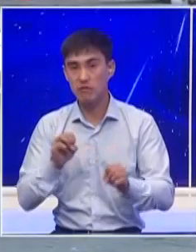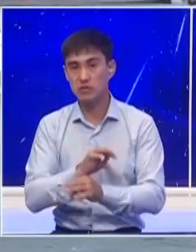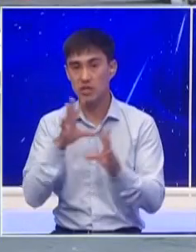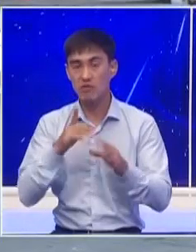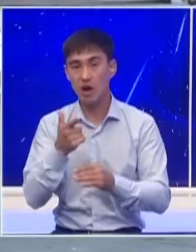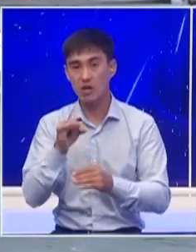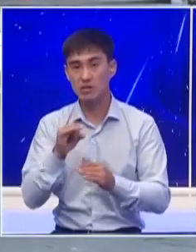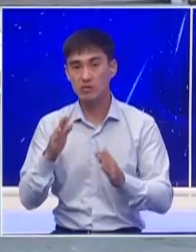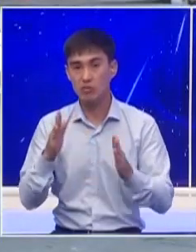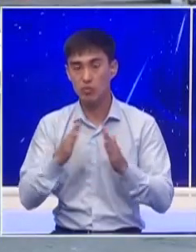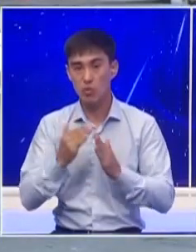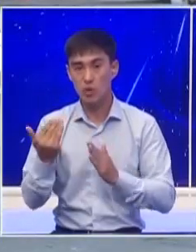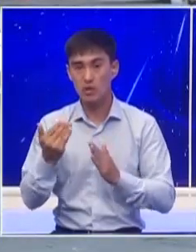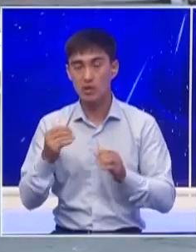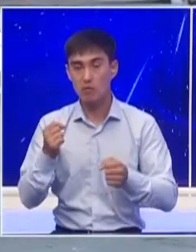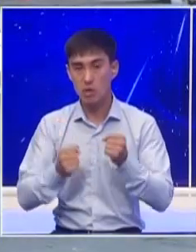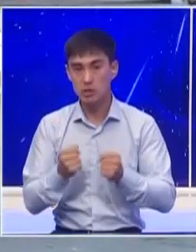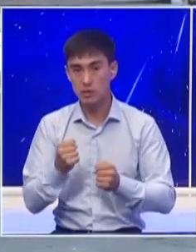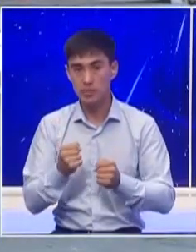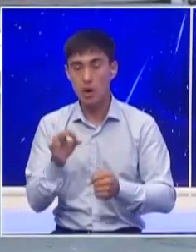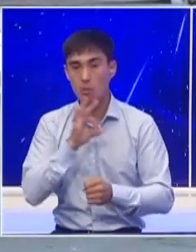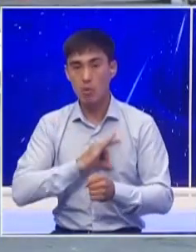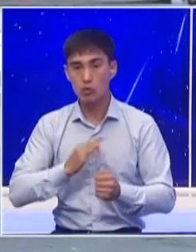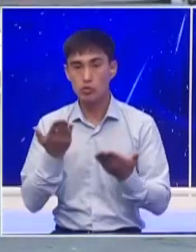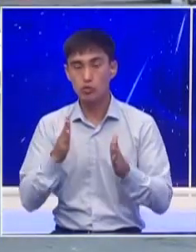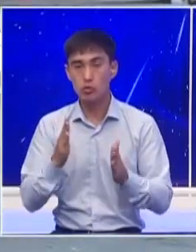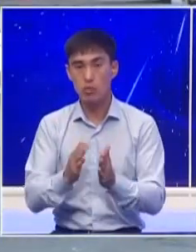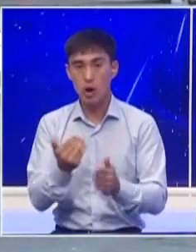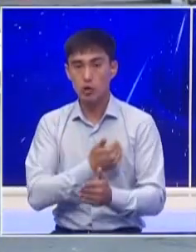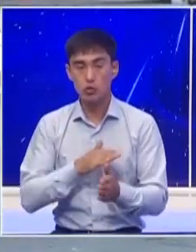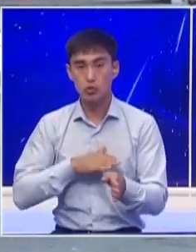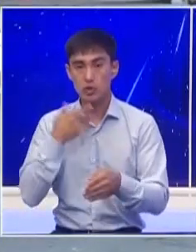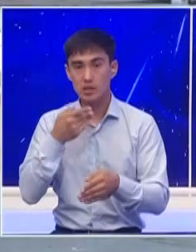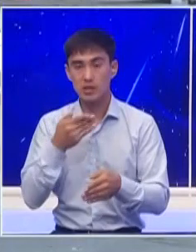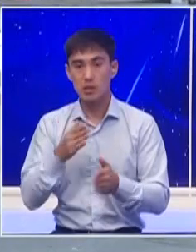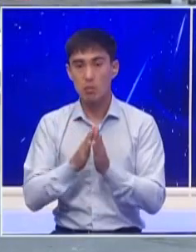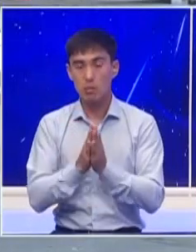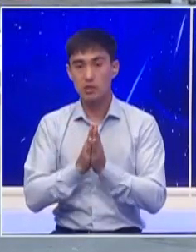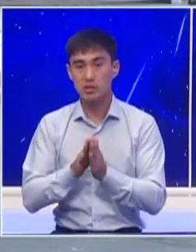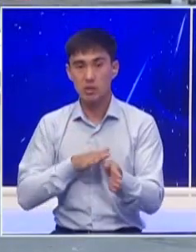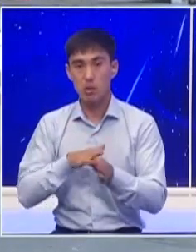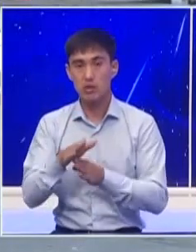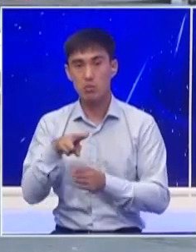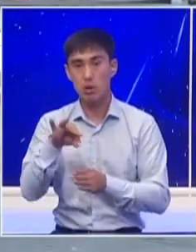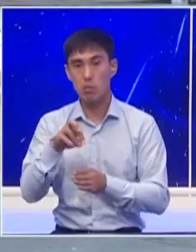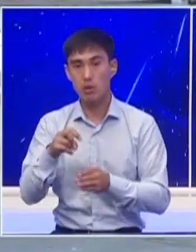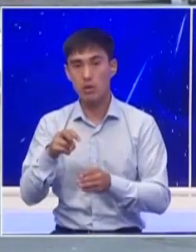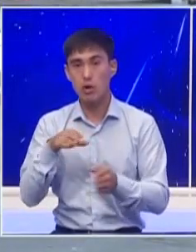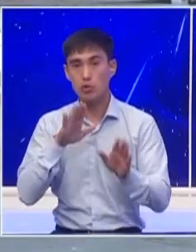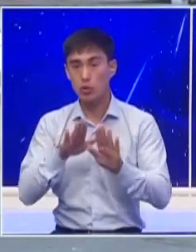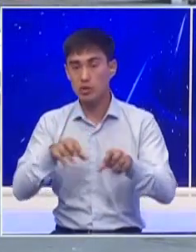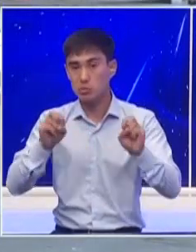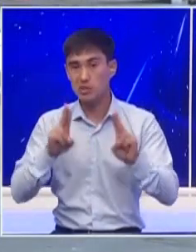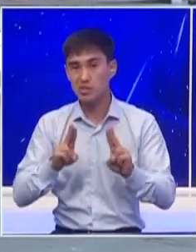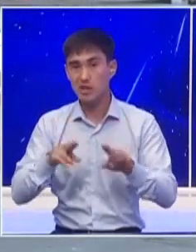быту. Пользуясь случаем, хотел бы призвать всех жителей заполнять свои газовые пропановые баллоны только в